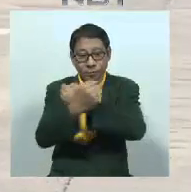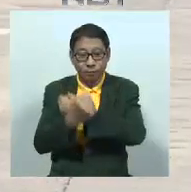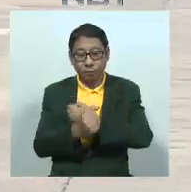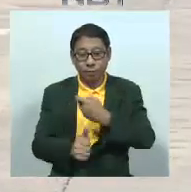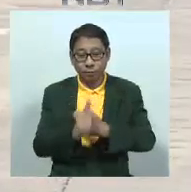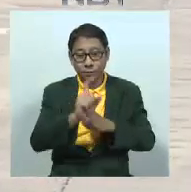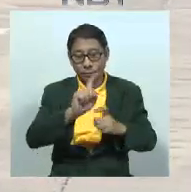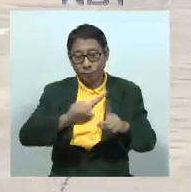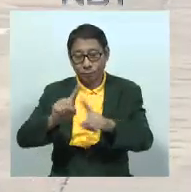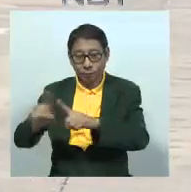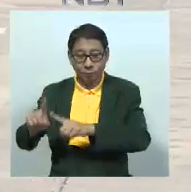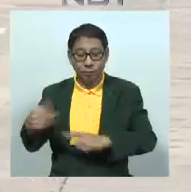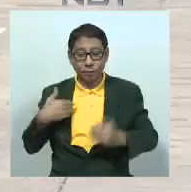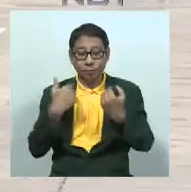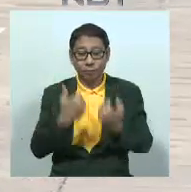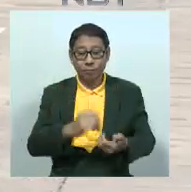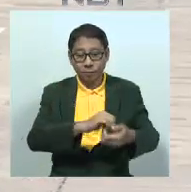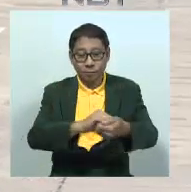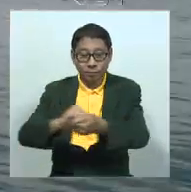เทาสาธารณภัยแบบบูรณาการ